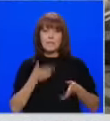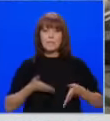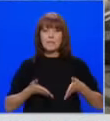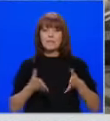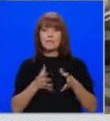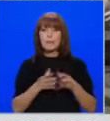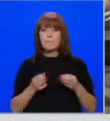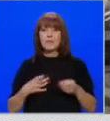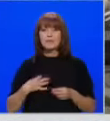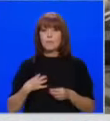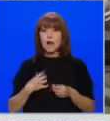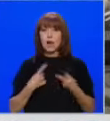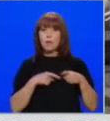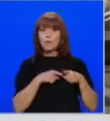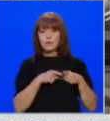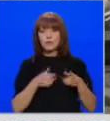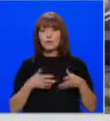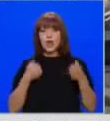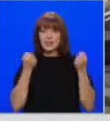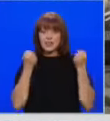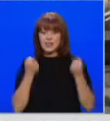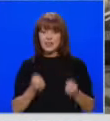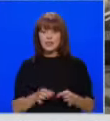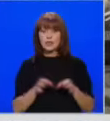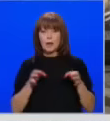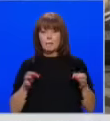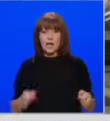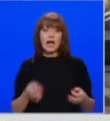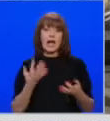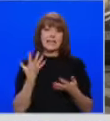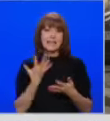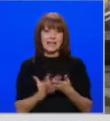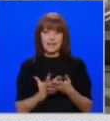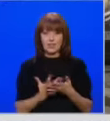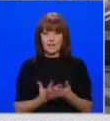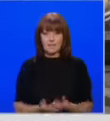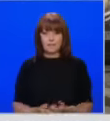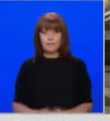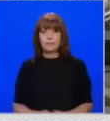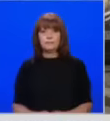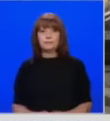От прокуратурата ще поискат най-тежката мярка за неотклонение задържане под стража.